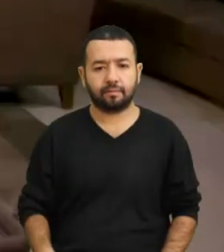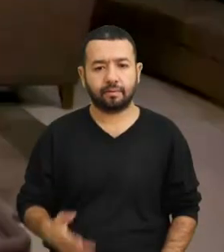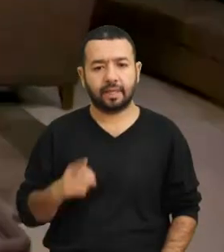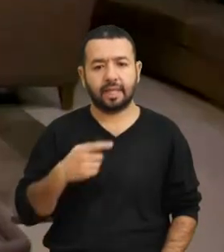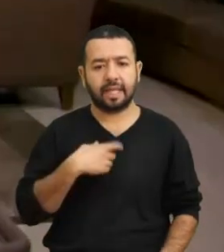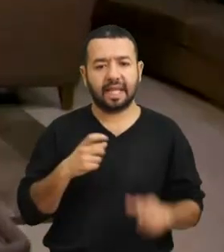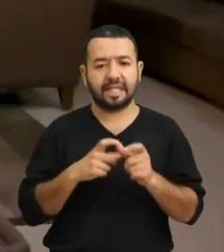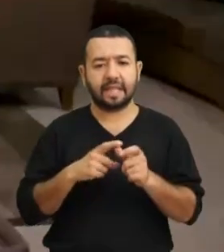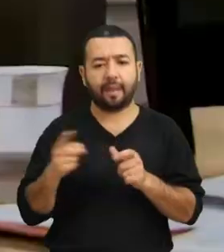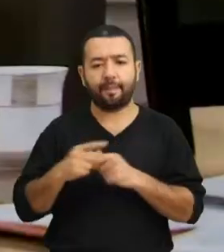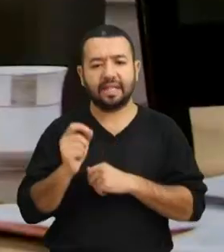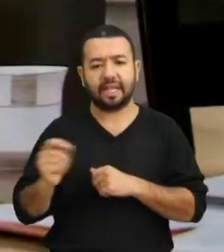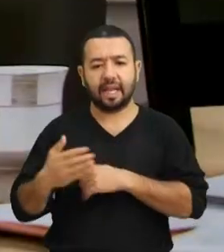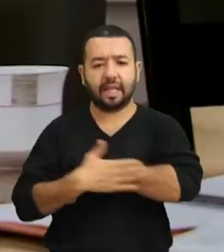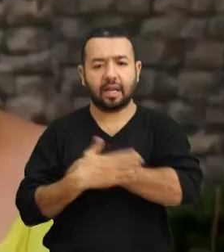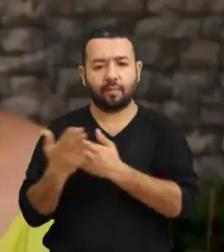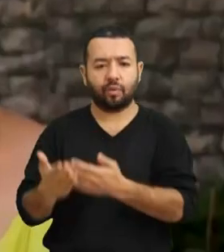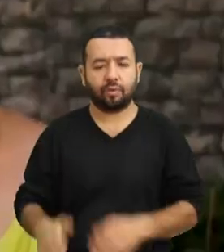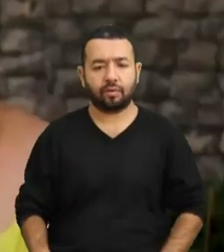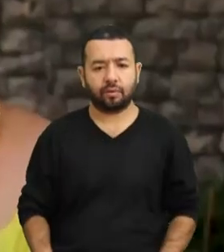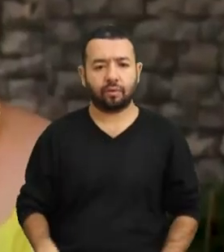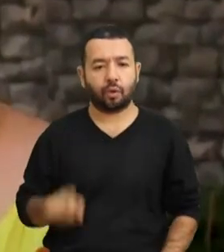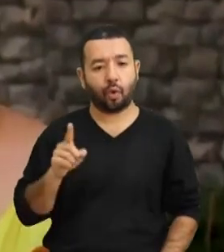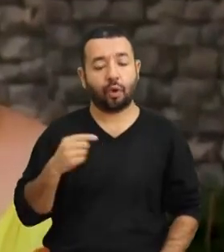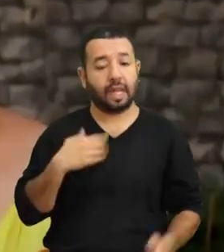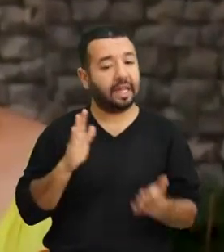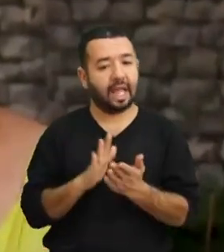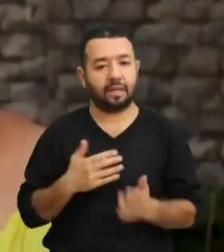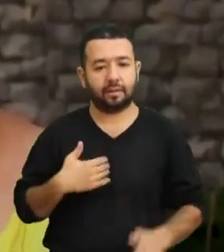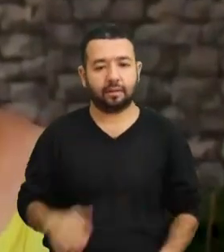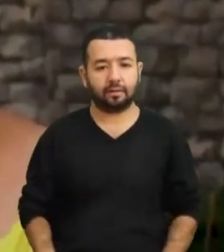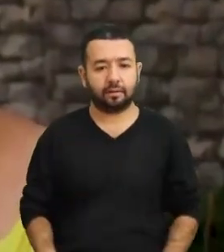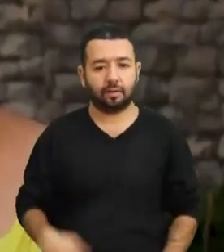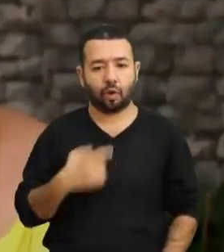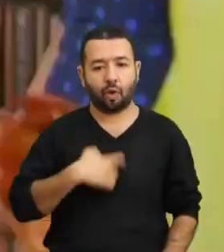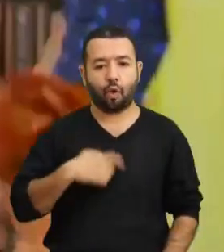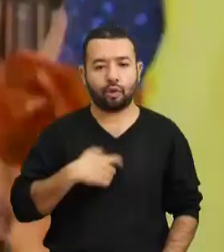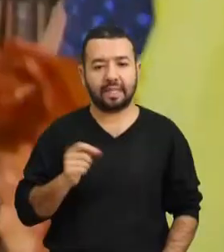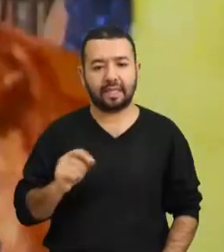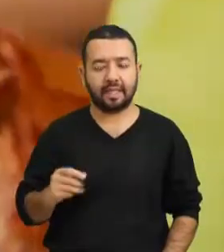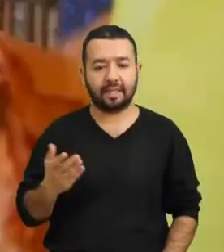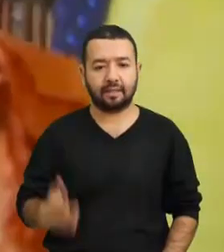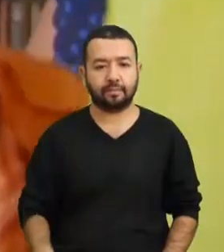kendisi Sarp Bey'in efendim sekreteri oluyor. Ondan da yakın. Özel sekreter efendim.